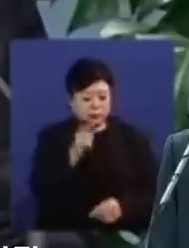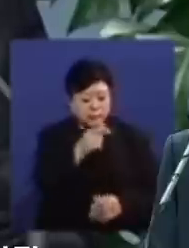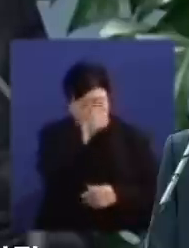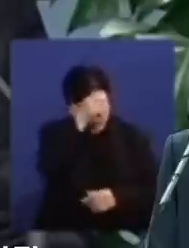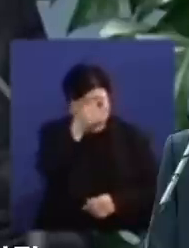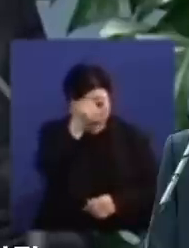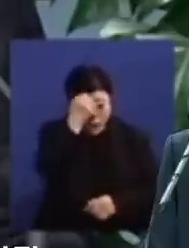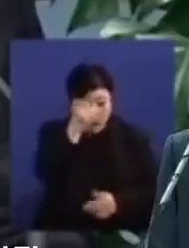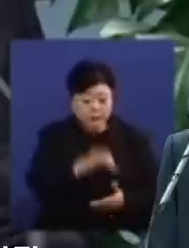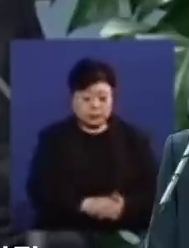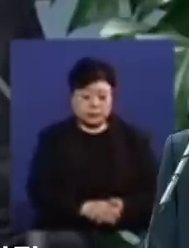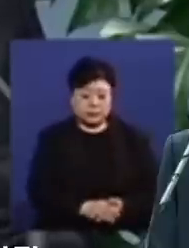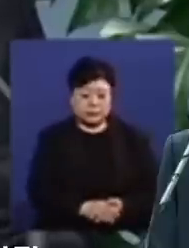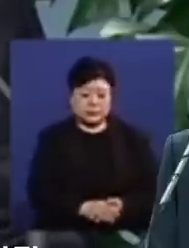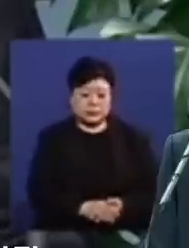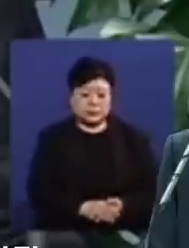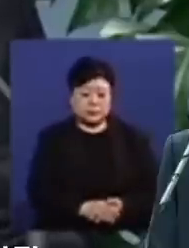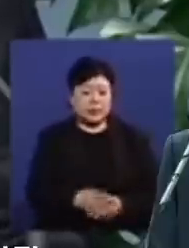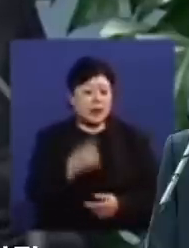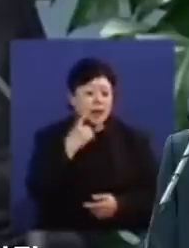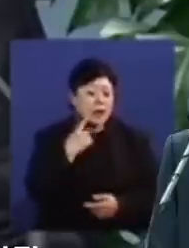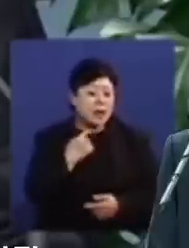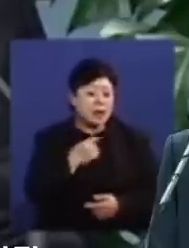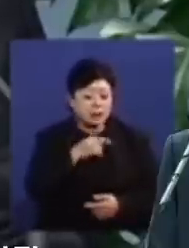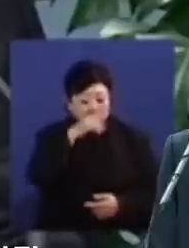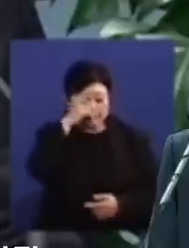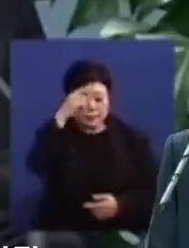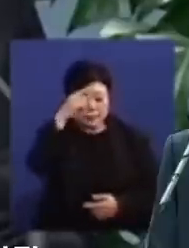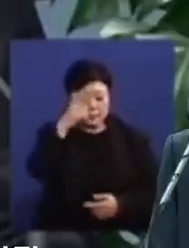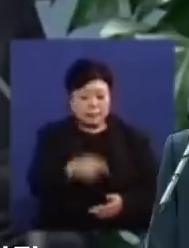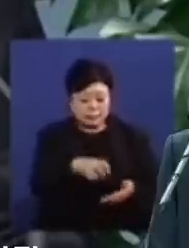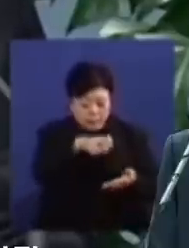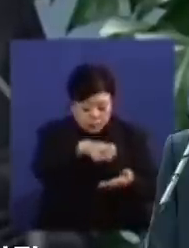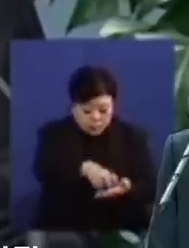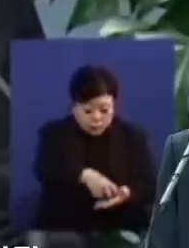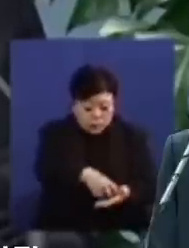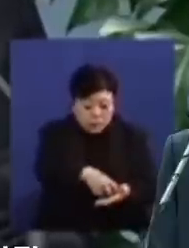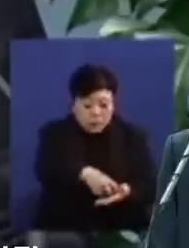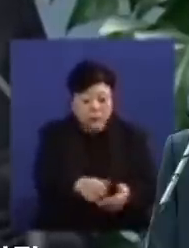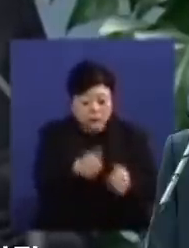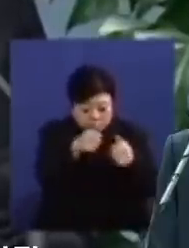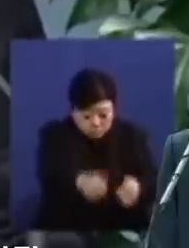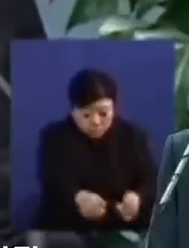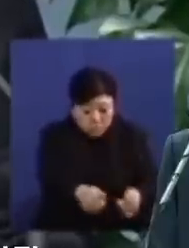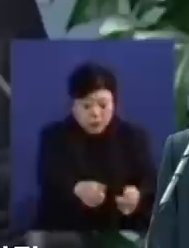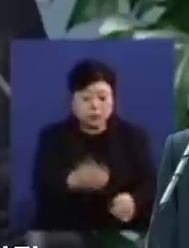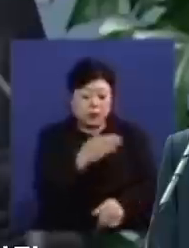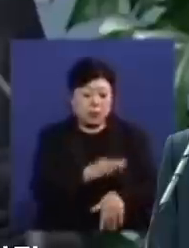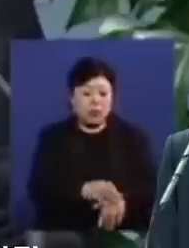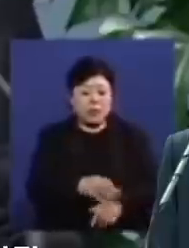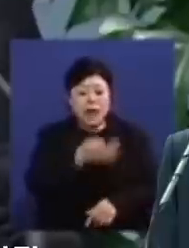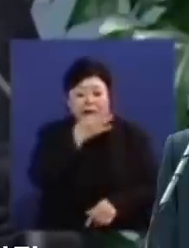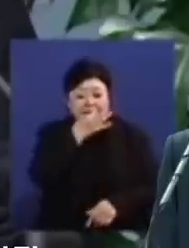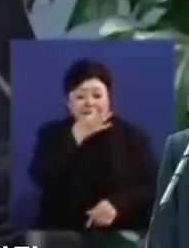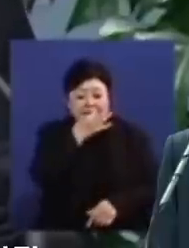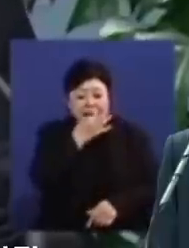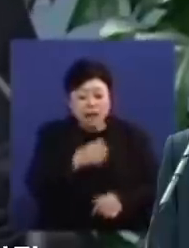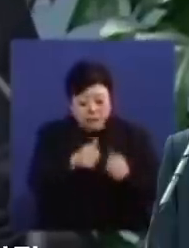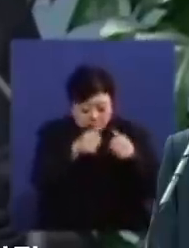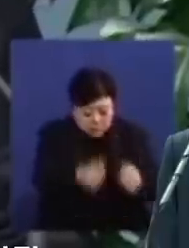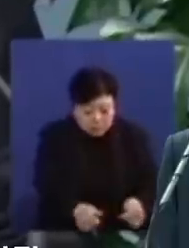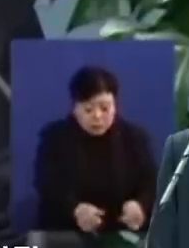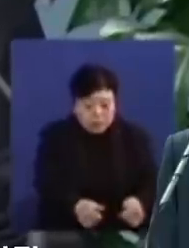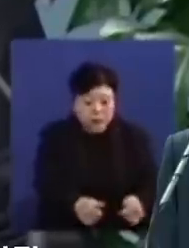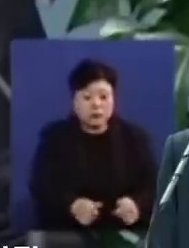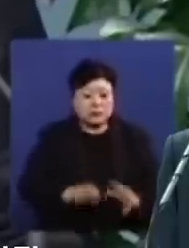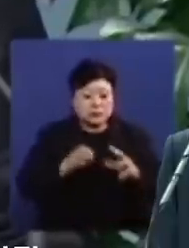아담과 하와는 탐욕과 교만에 무릎을 꿇고 절을 했습니다. 육신의 정욕에 절을 하고